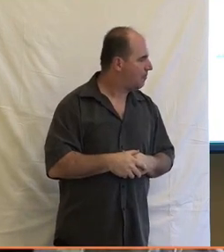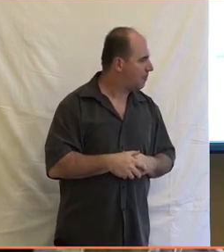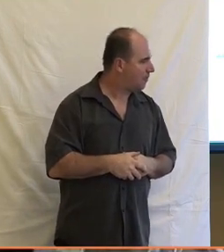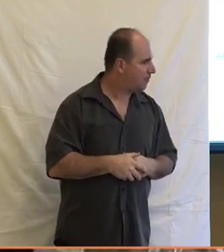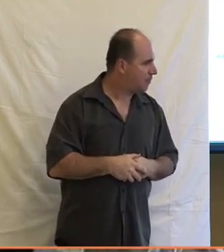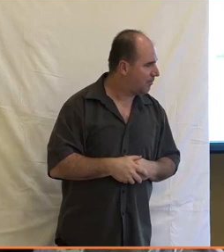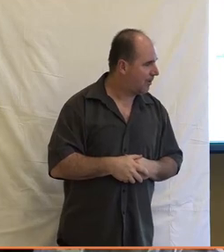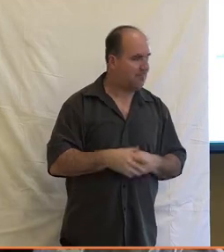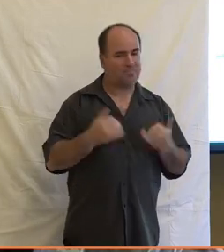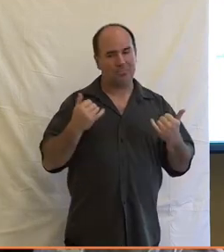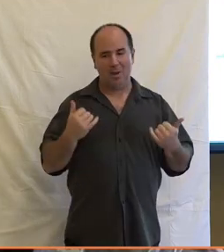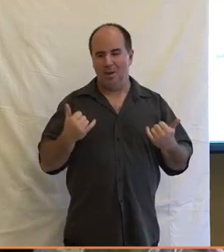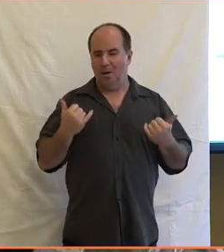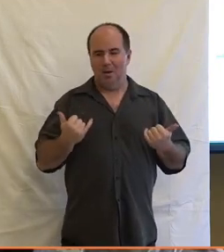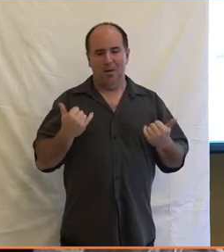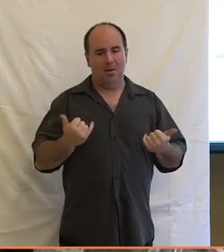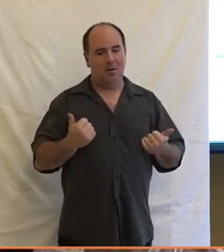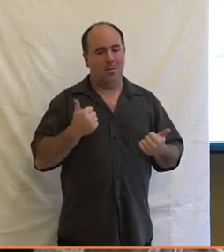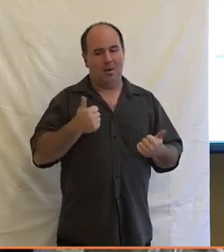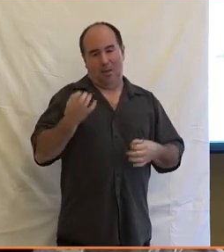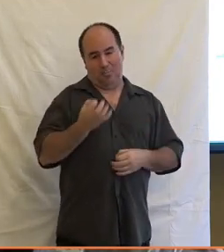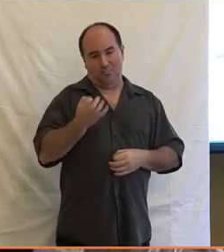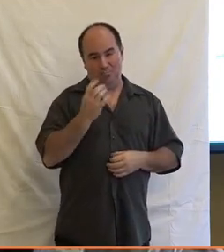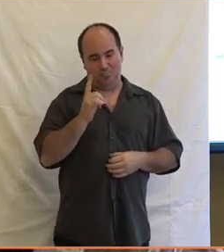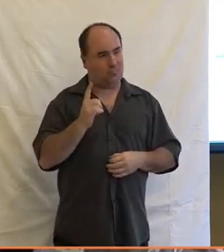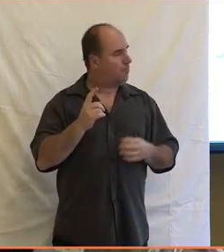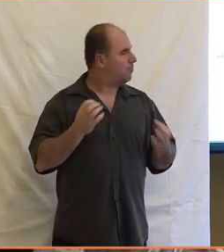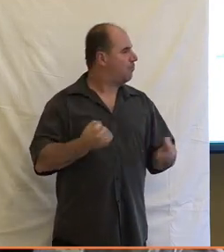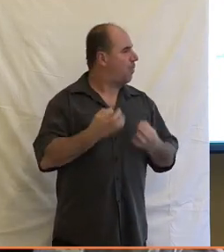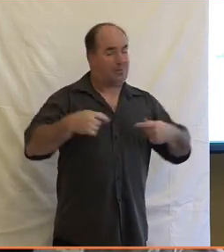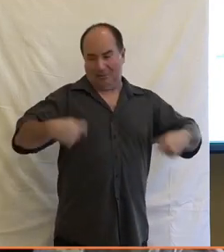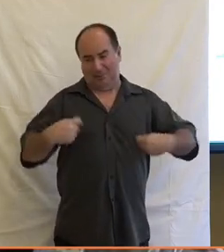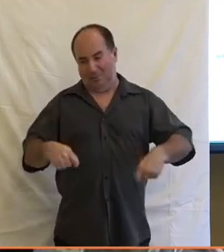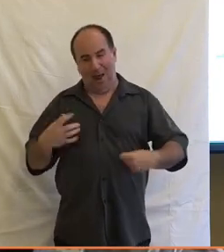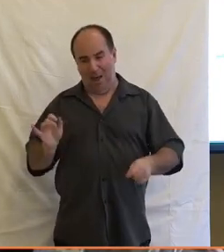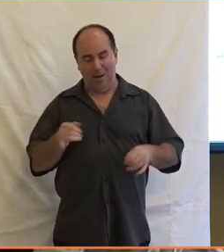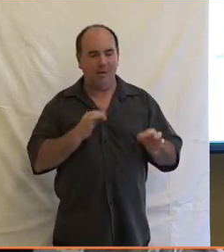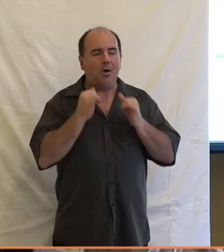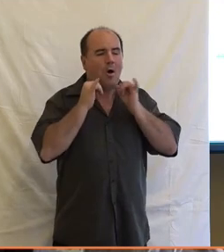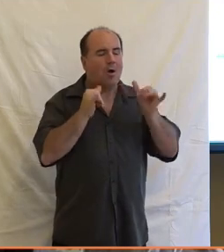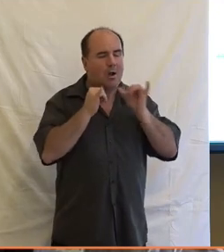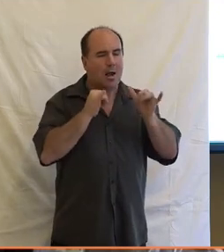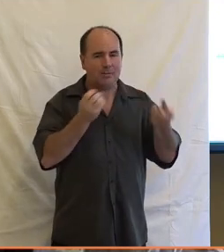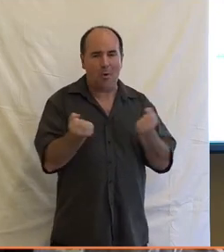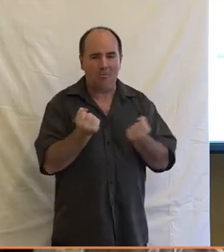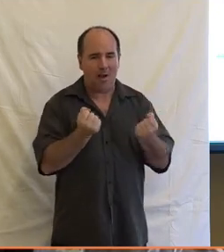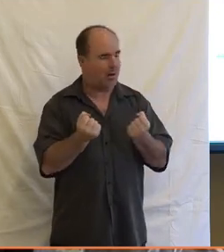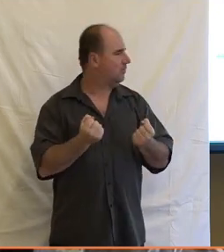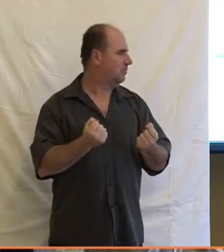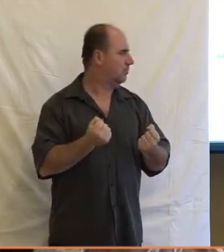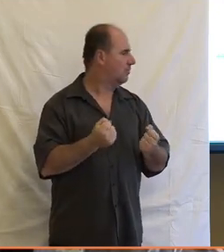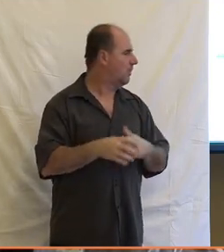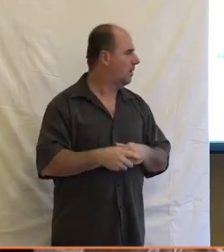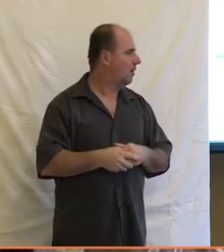jako kompenzační pomůcka není, což je náš teďka asi nejnovější boj, který vlastně vedeme a to, což bojujeme, jediné,